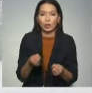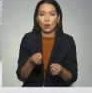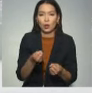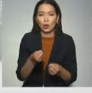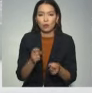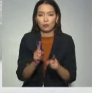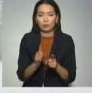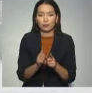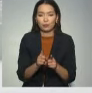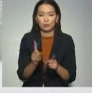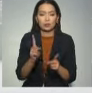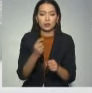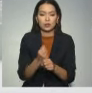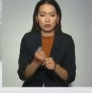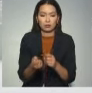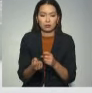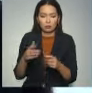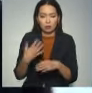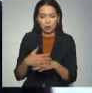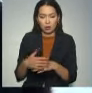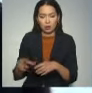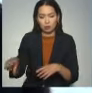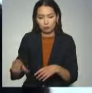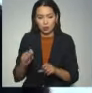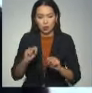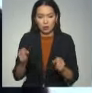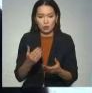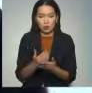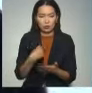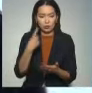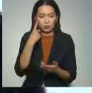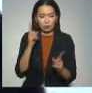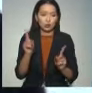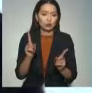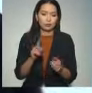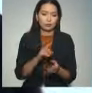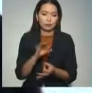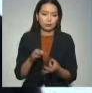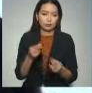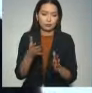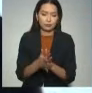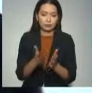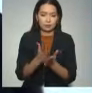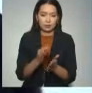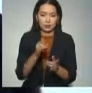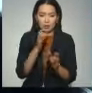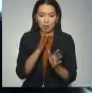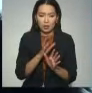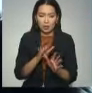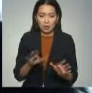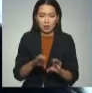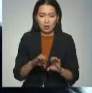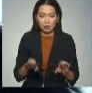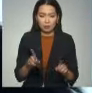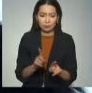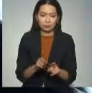дело возникают на улицах города. Сейчас я думаю, что есть на что потратить деньги, на то же отопление. Я так считаю, понимаю,